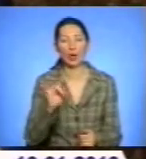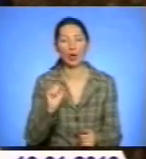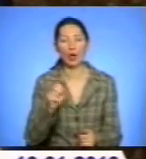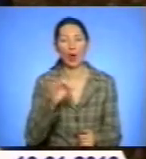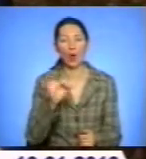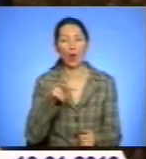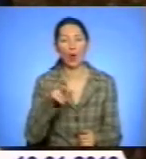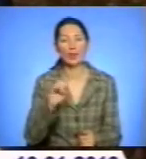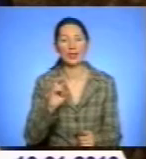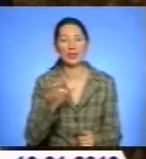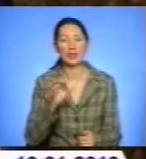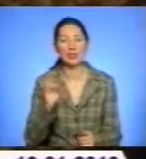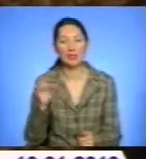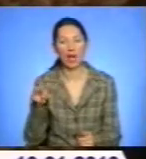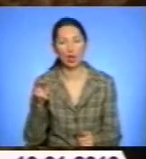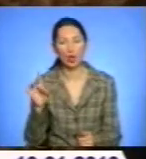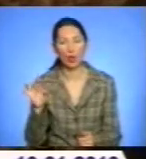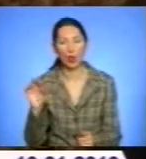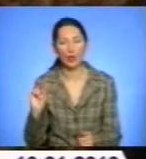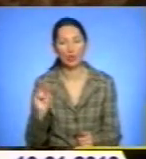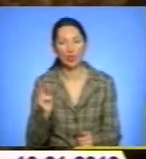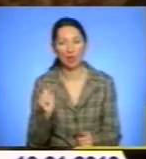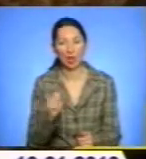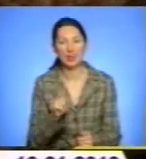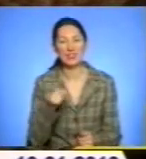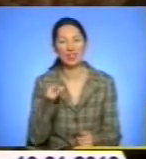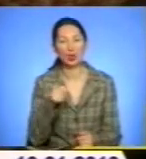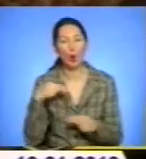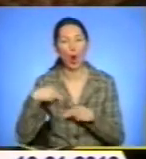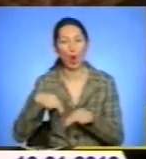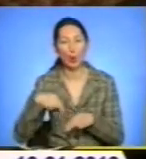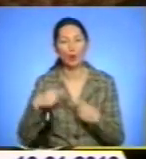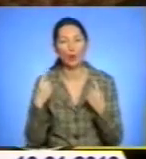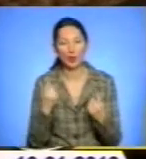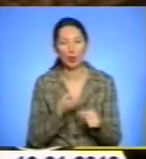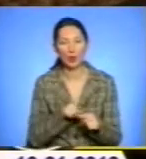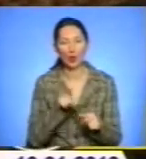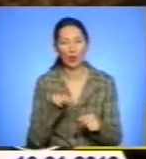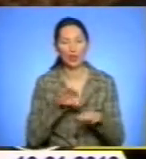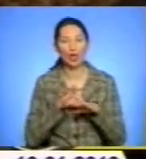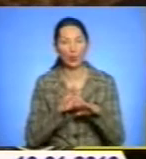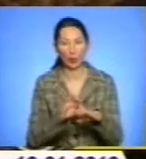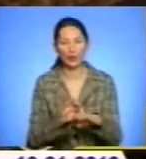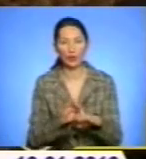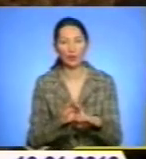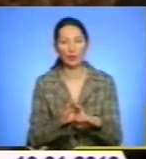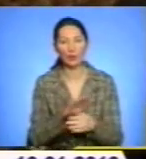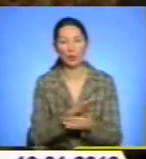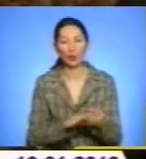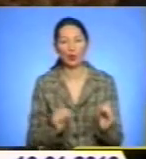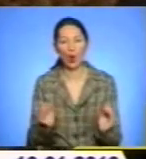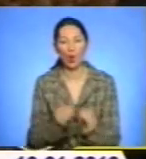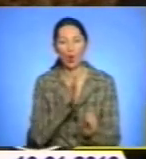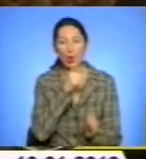Олександровича за ту роботу велику, яку він провів впродовж короткого